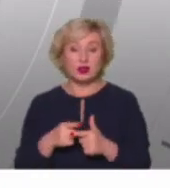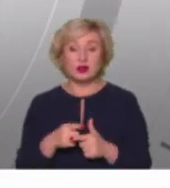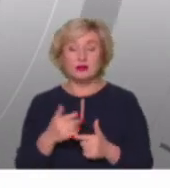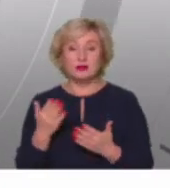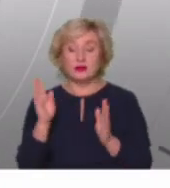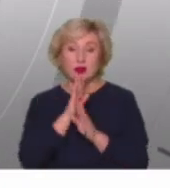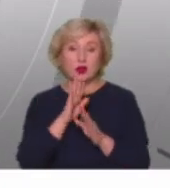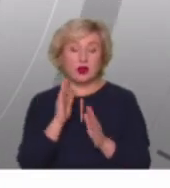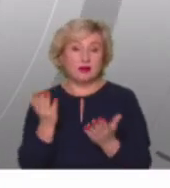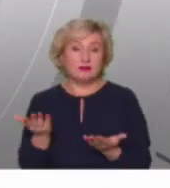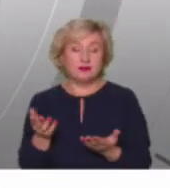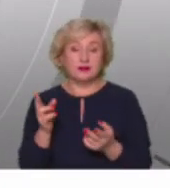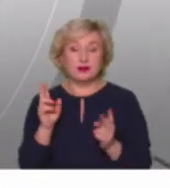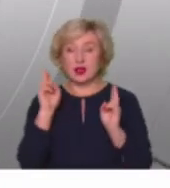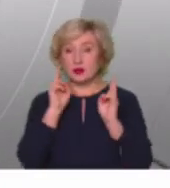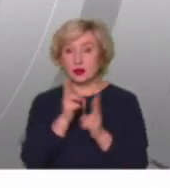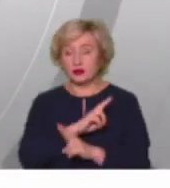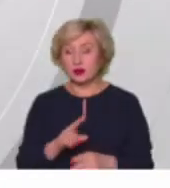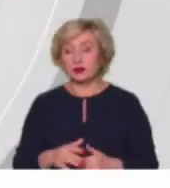вона не не повідомляється їх доля невідомо